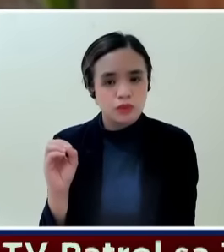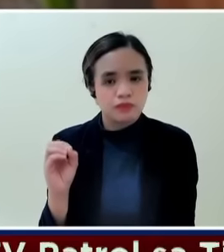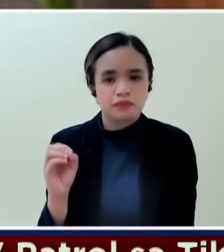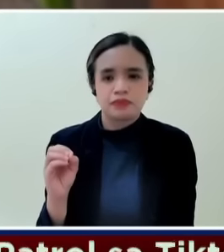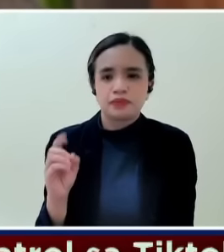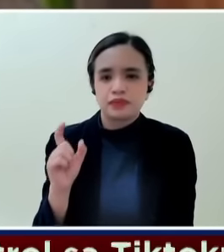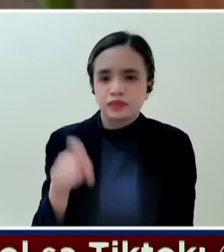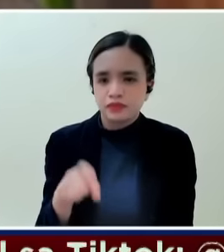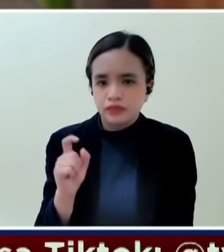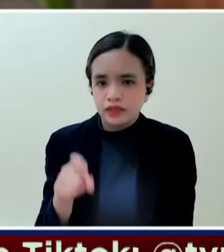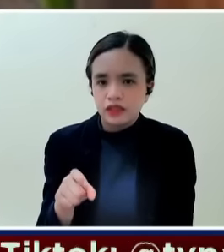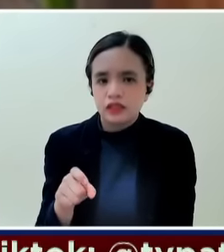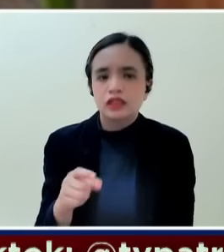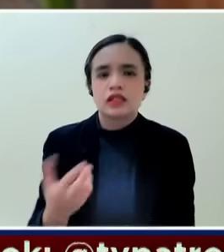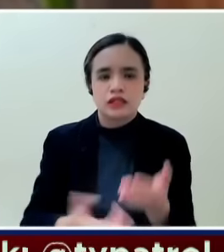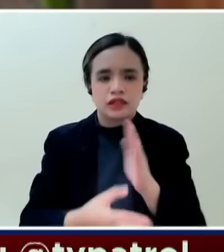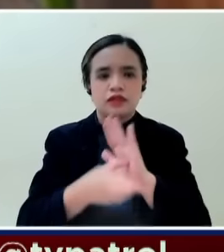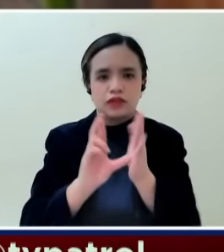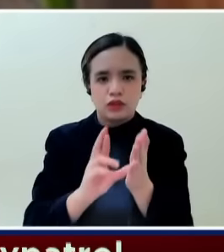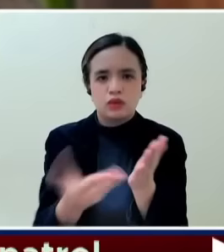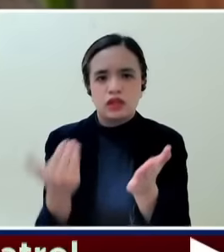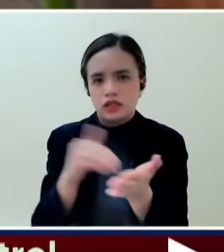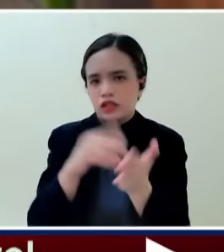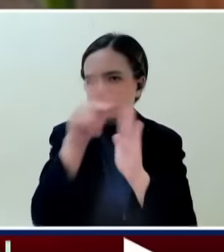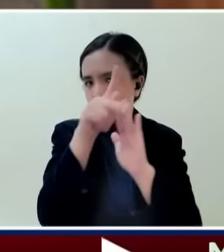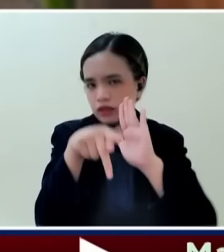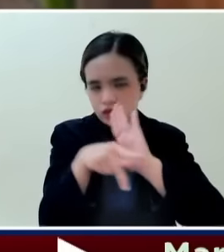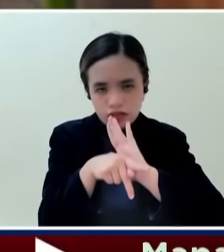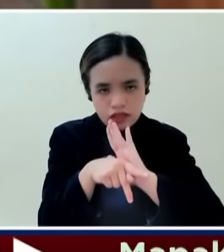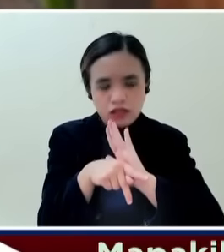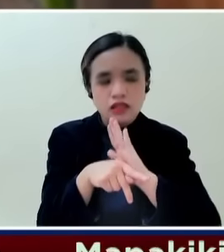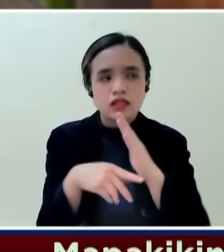to review our policies